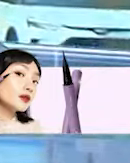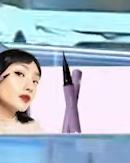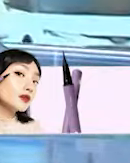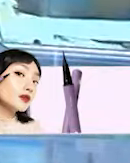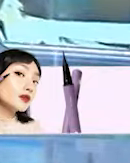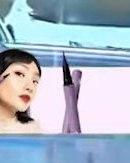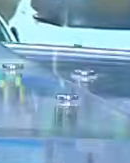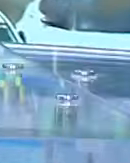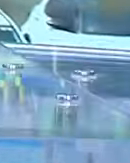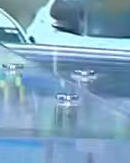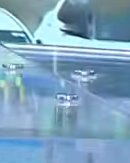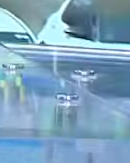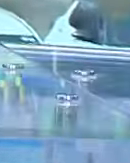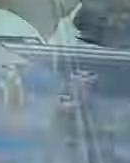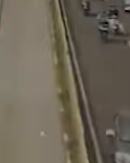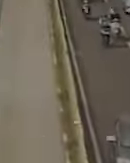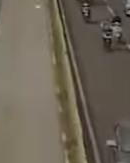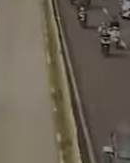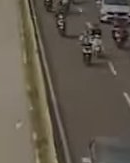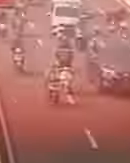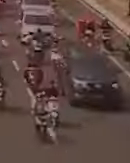kota.